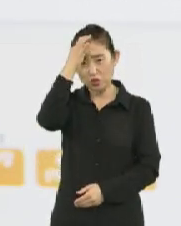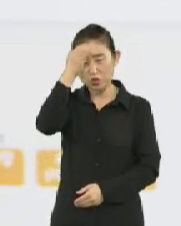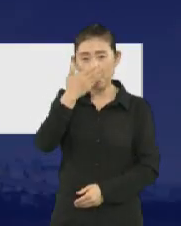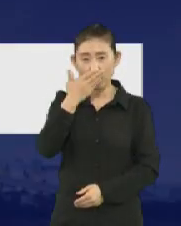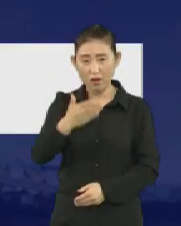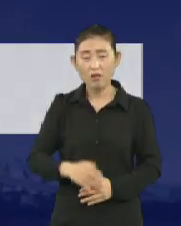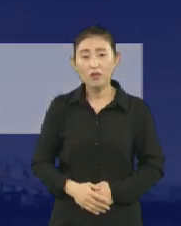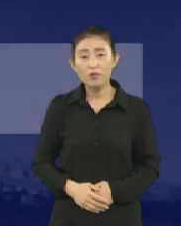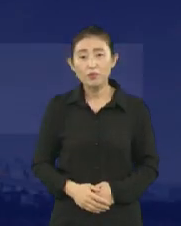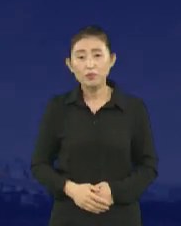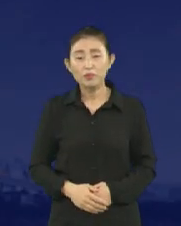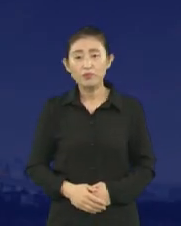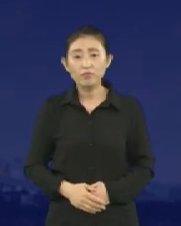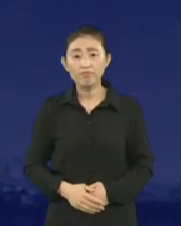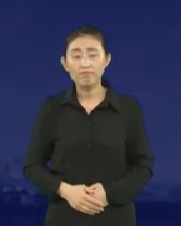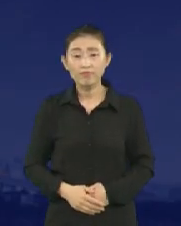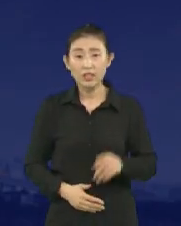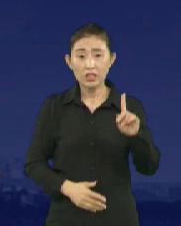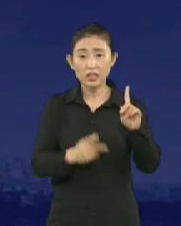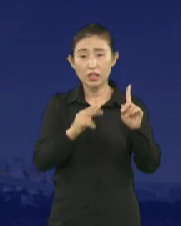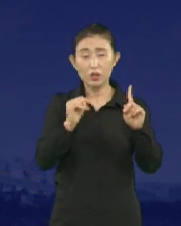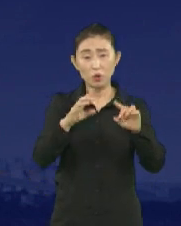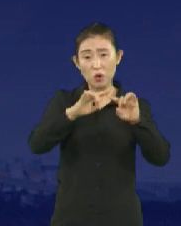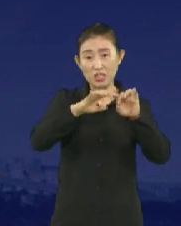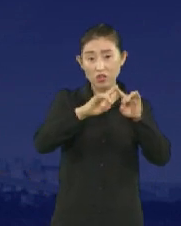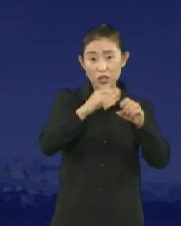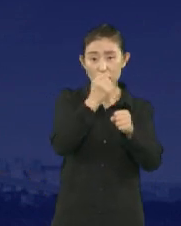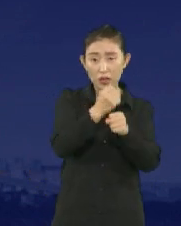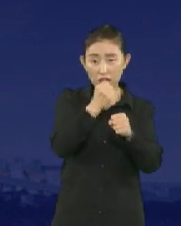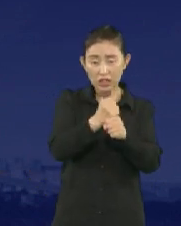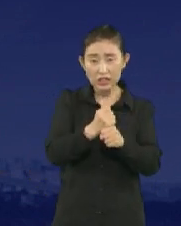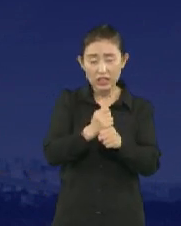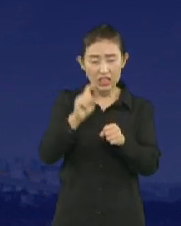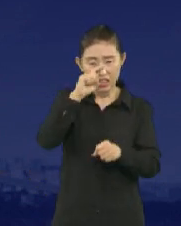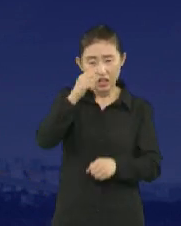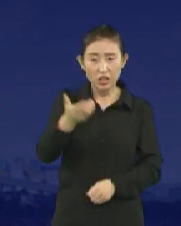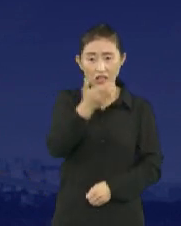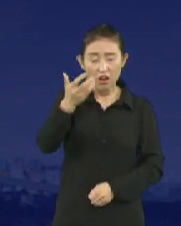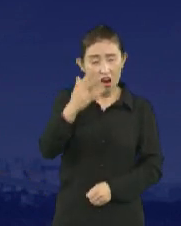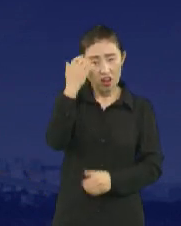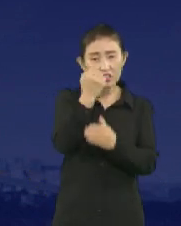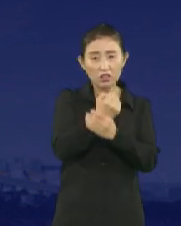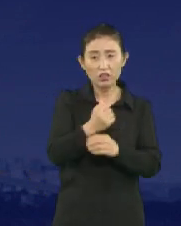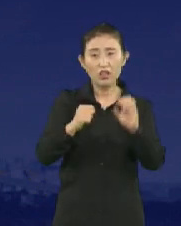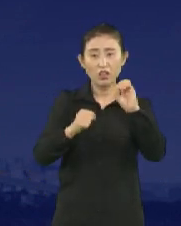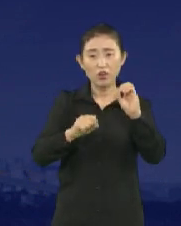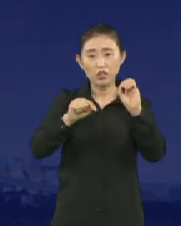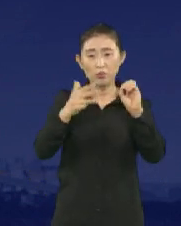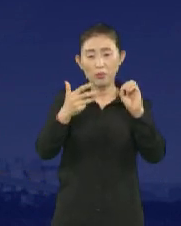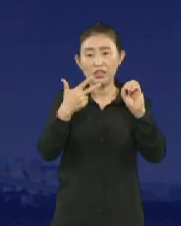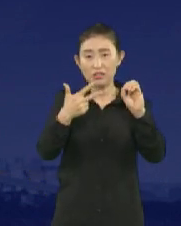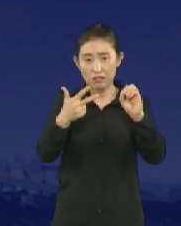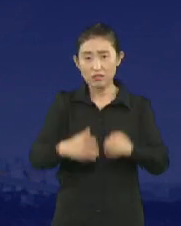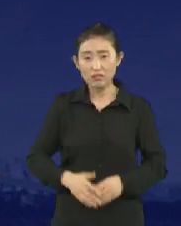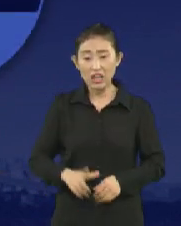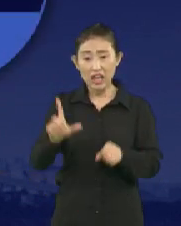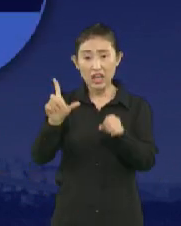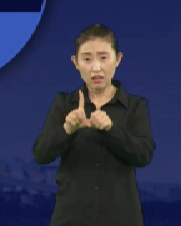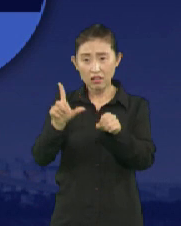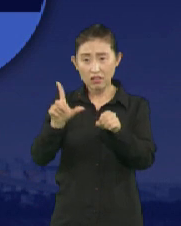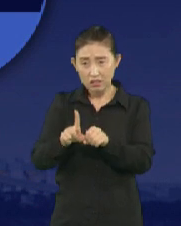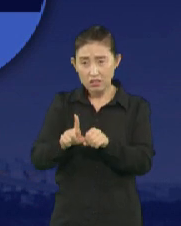보면 되겠습니다. 1kW 전기를 생산할 때 탄소 배출량은 석탄의 경우 0.87kg,